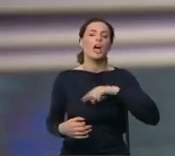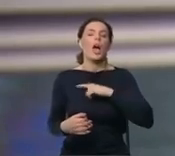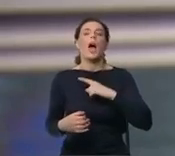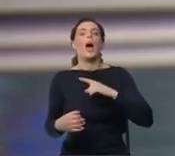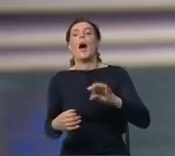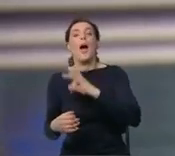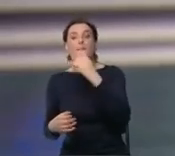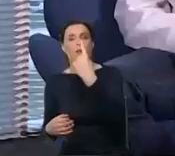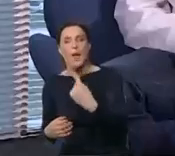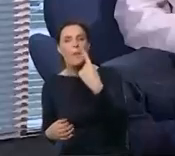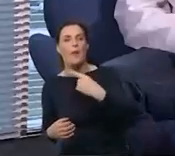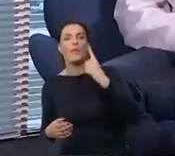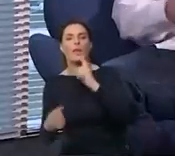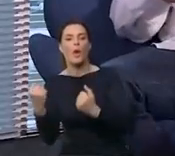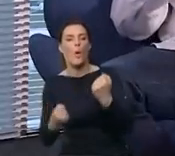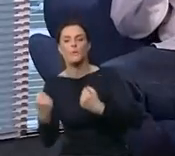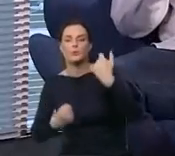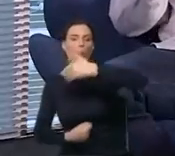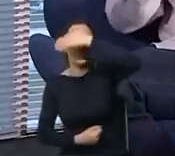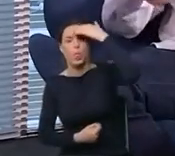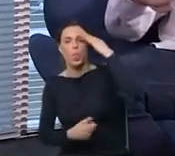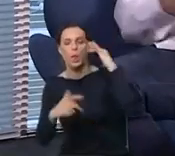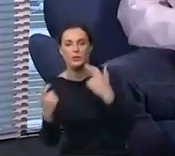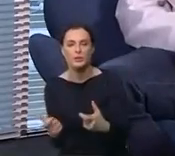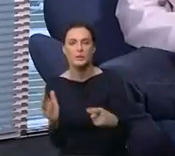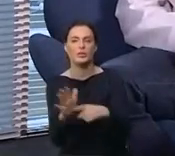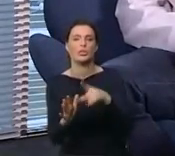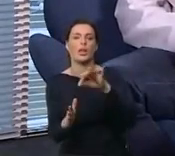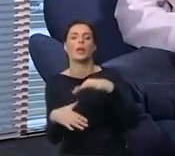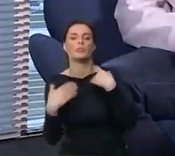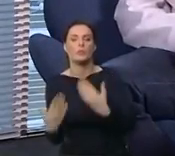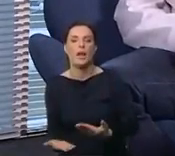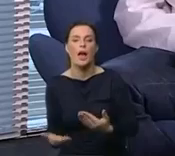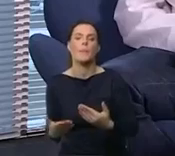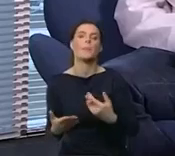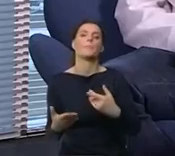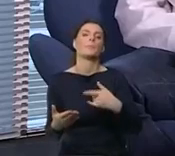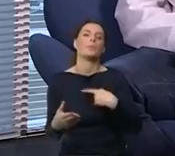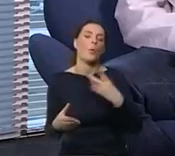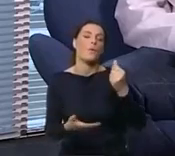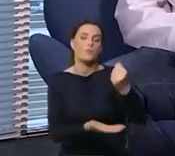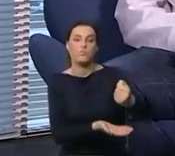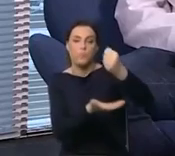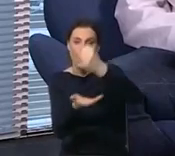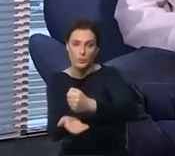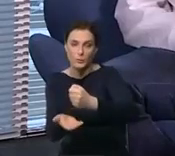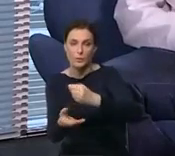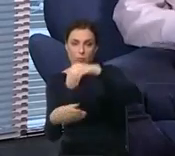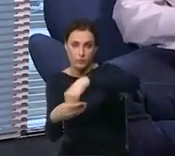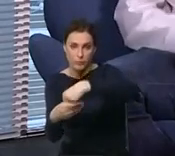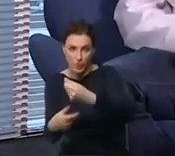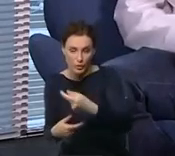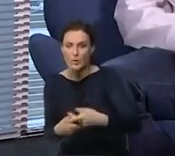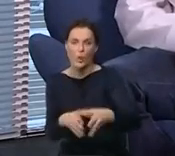Formuły 1 kierowcy, którzy nic nie potrafią. To nie jest tak, że budżet, który dany sponsor wkłada do zespołu, sobie chowają